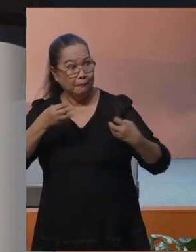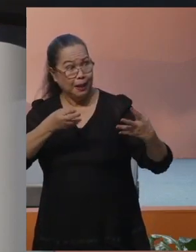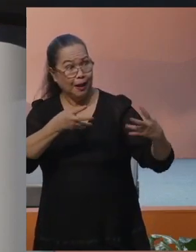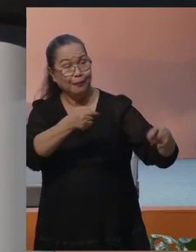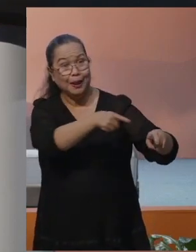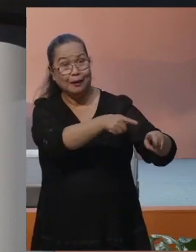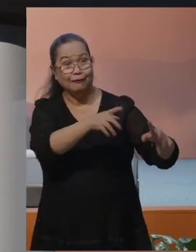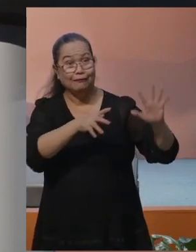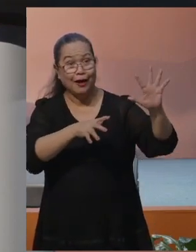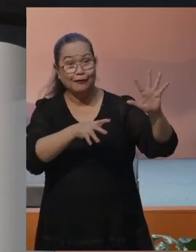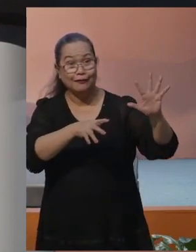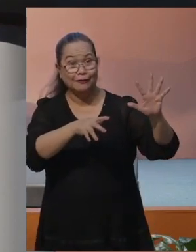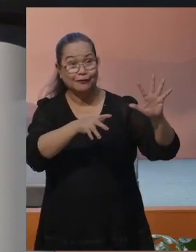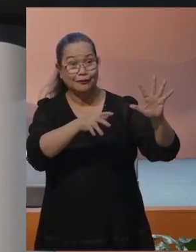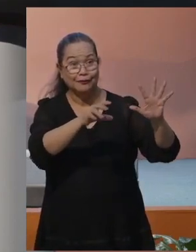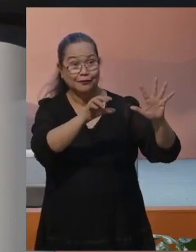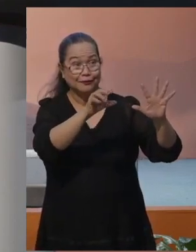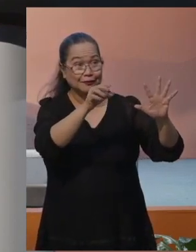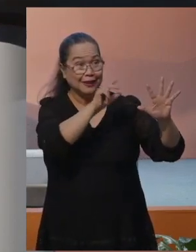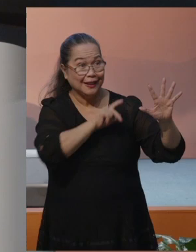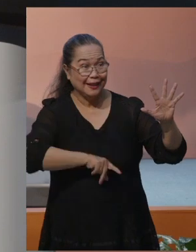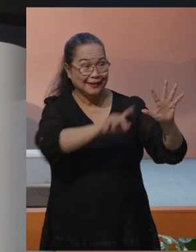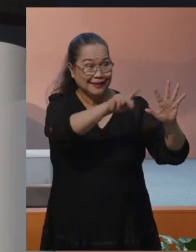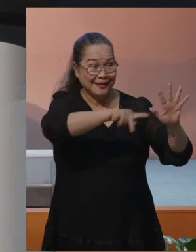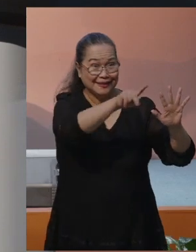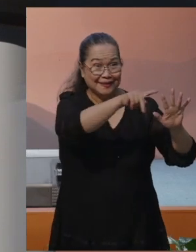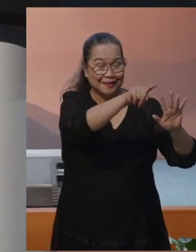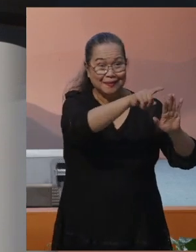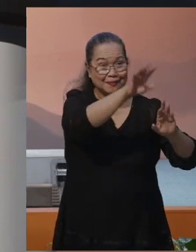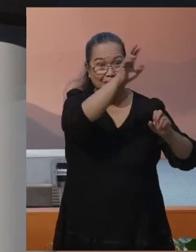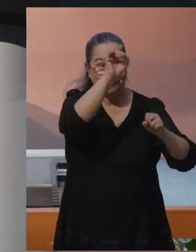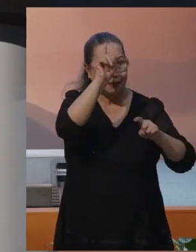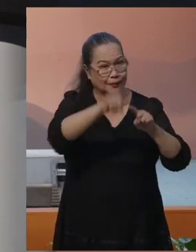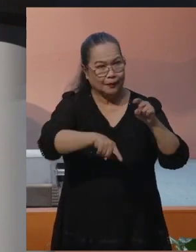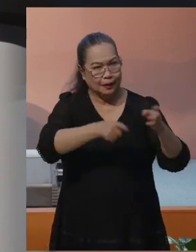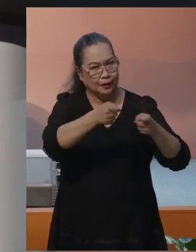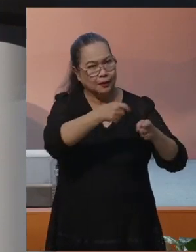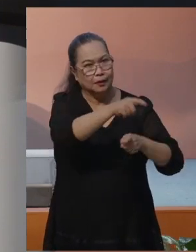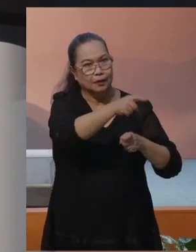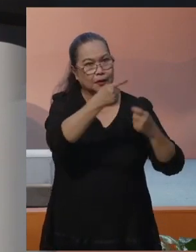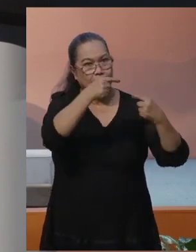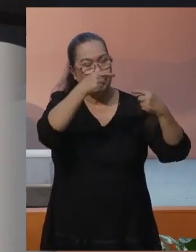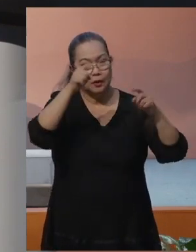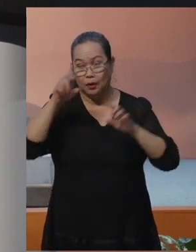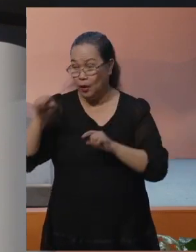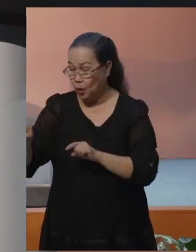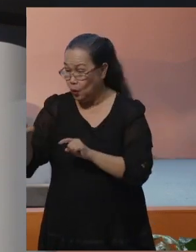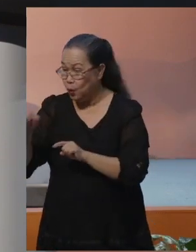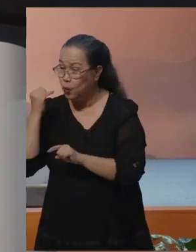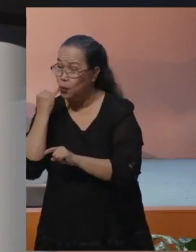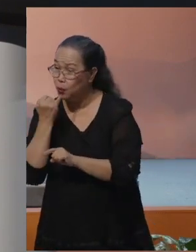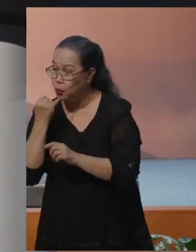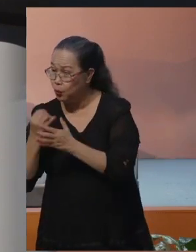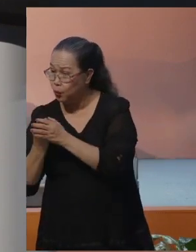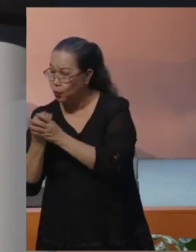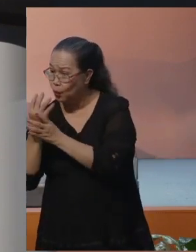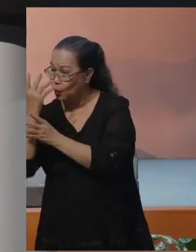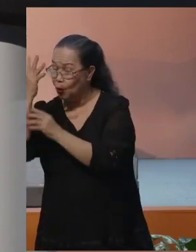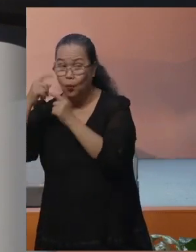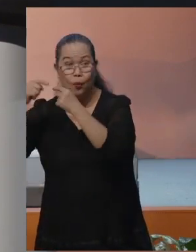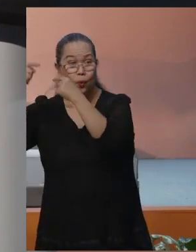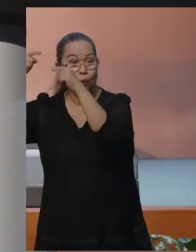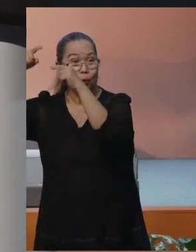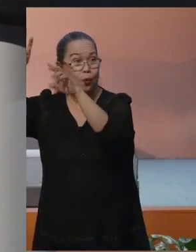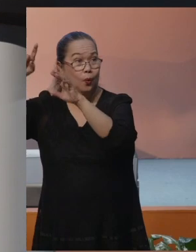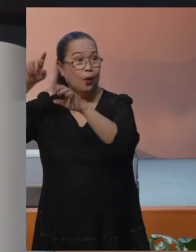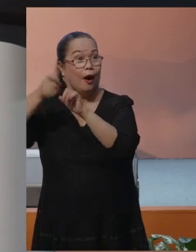kalaban. Hindi nila mapipigilan itong mga haring ito ang paglago ng bayan ng Diyos sapagkat doon magmumula